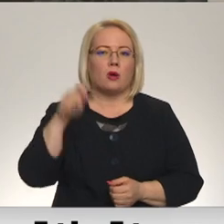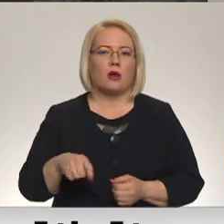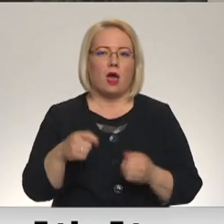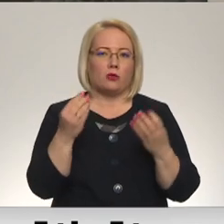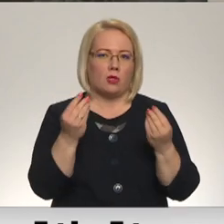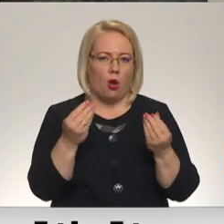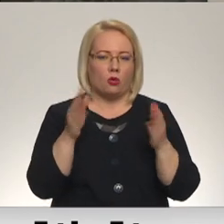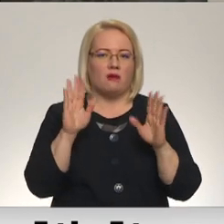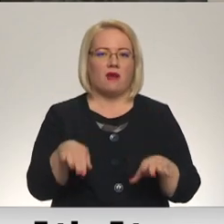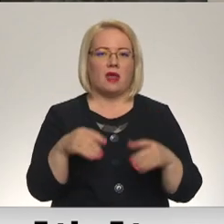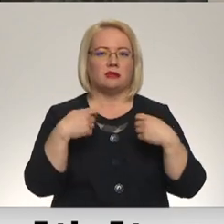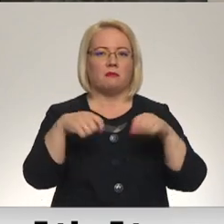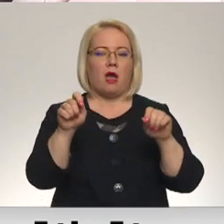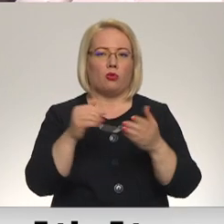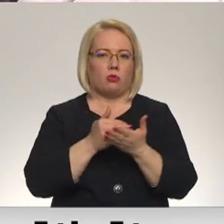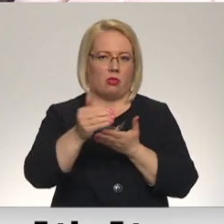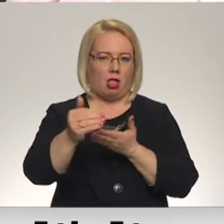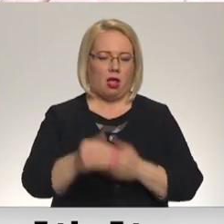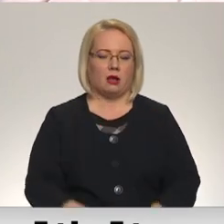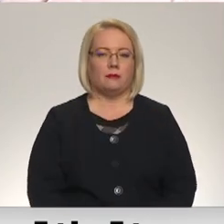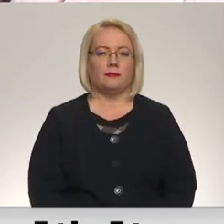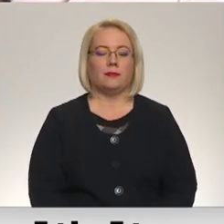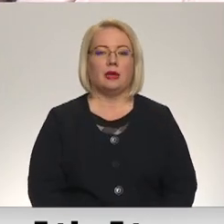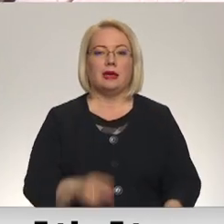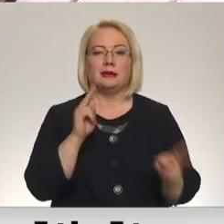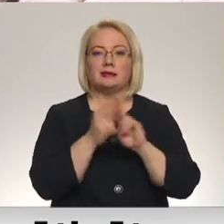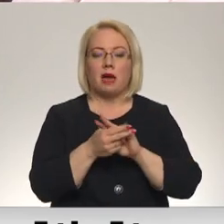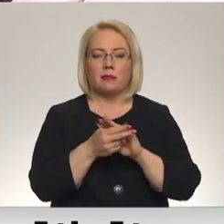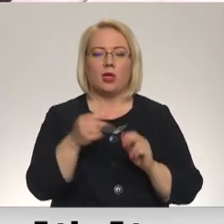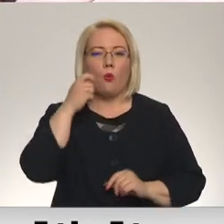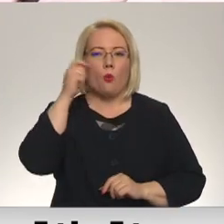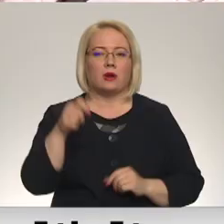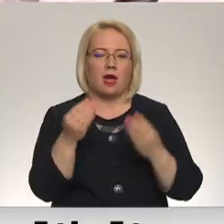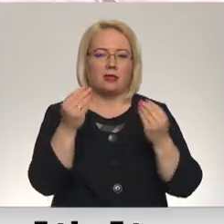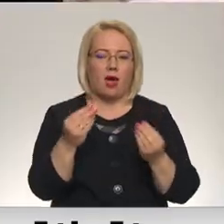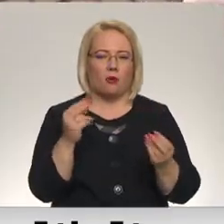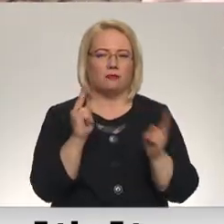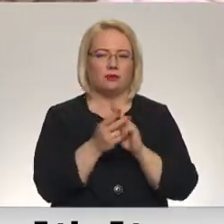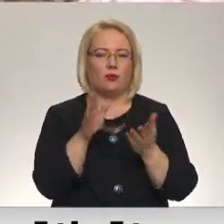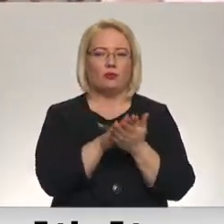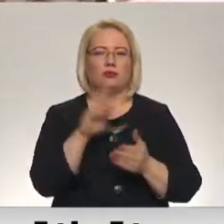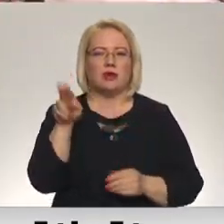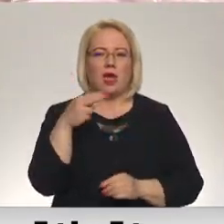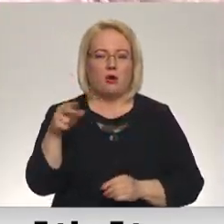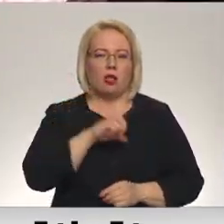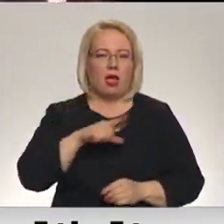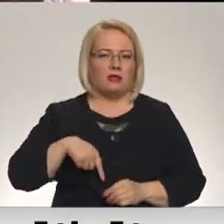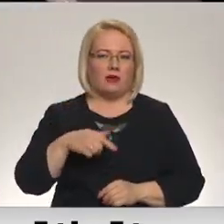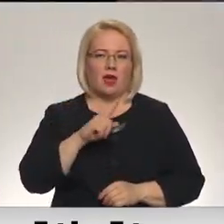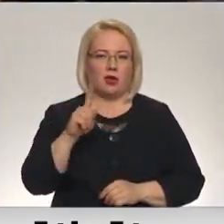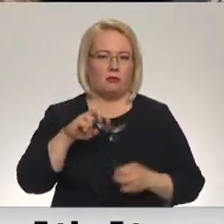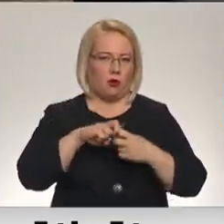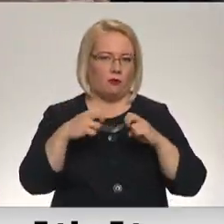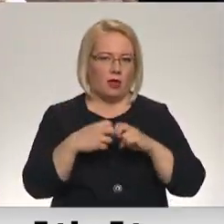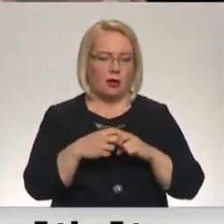varēs realizēt tālāk. Samainīt Ukrainas grivnas pret eiro Latvijā ir liels izaicinājums. Ar šādu